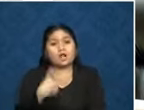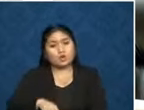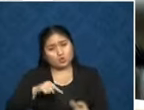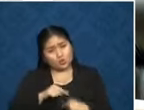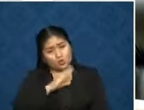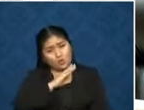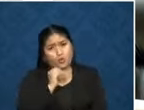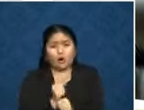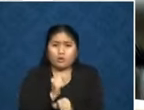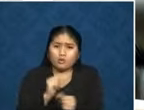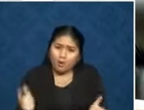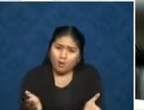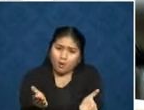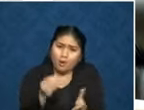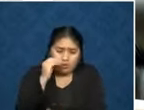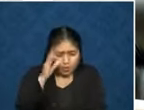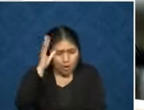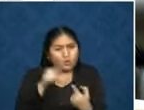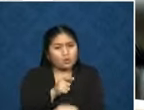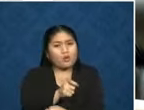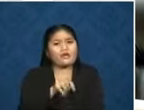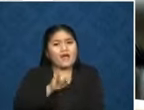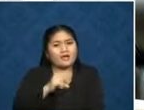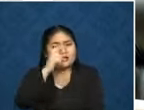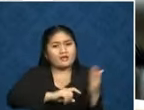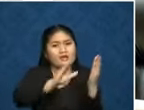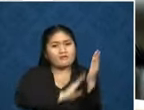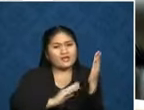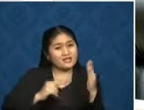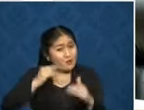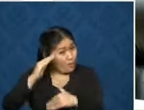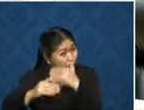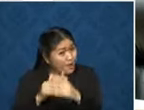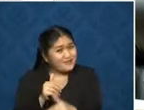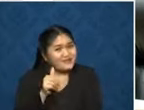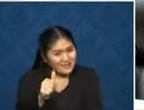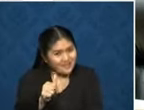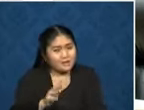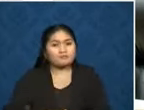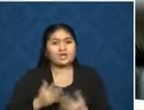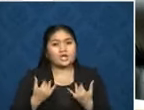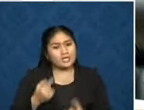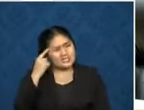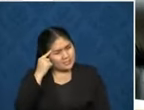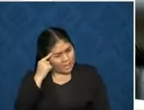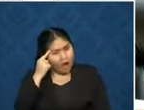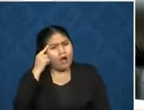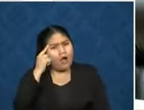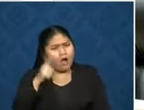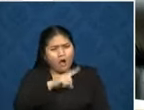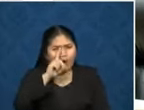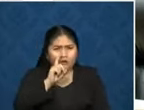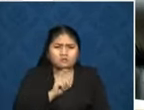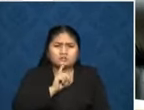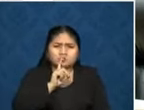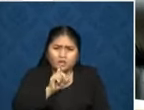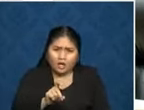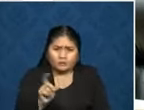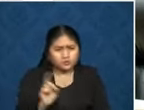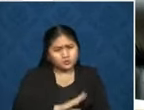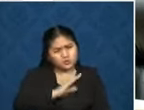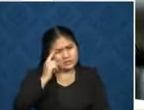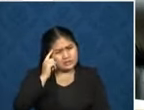บุคลากรที่มีความรู้ด้าน AI ในประเทศไทยเนี่ยมีแนวโน้มทิศทางที่ดีฉะนั้นนะครับเราจึงต้องกลับมาตั้งคำถามว่าแล้ว